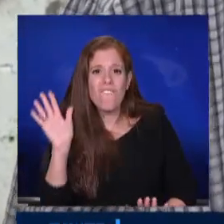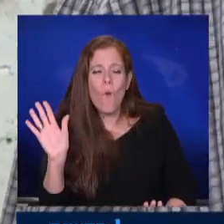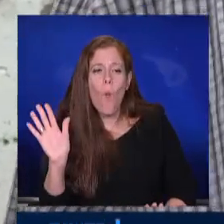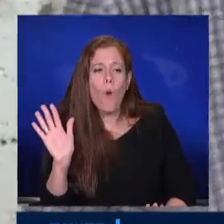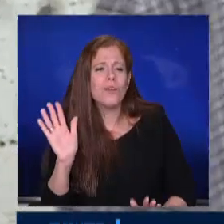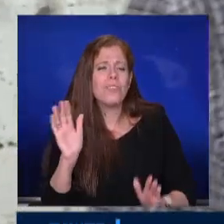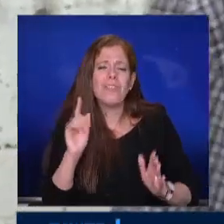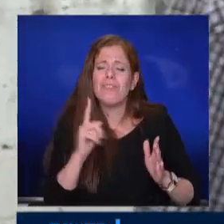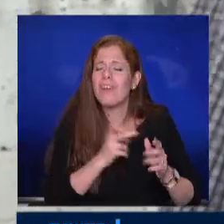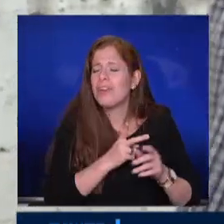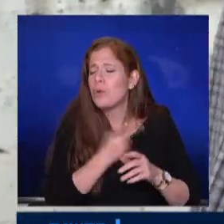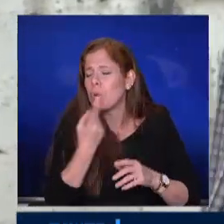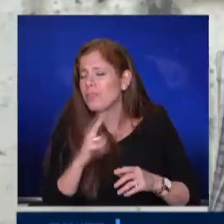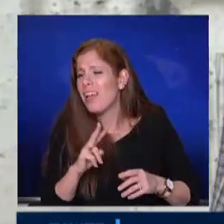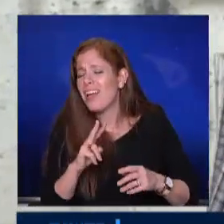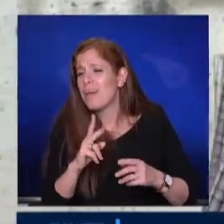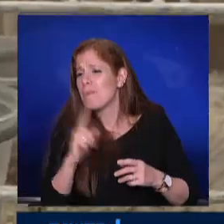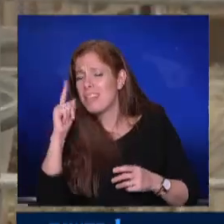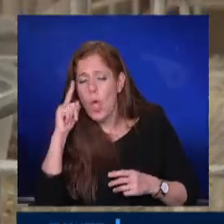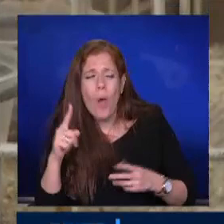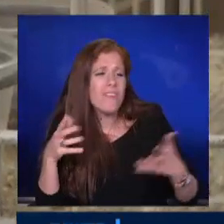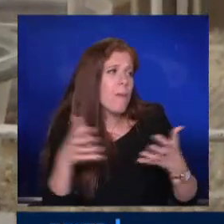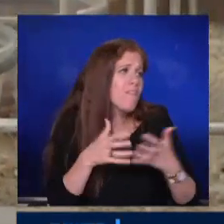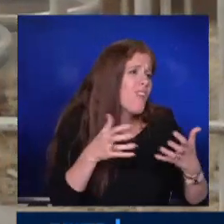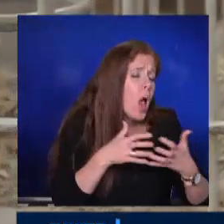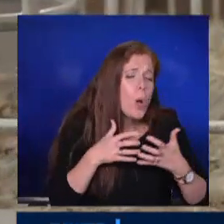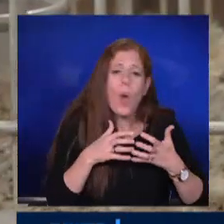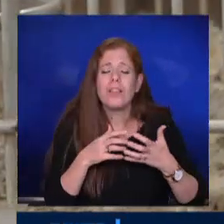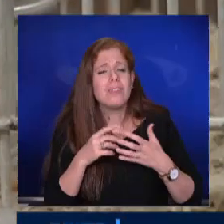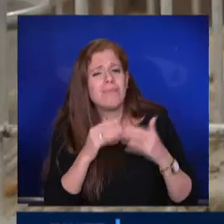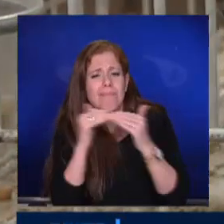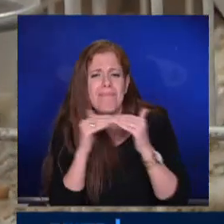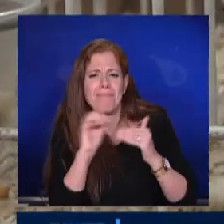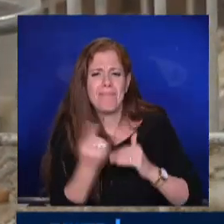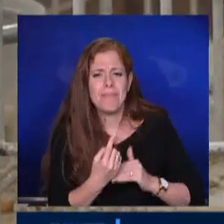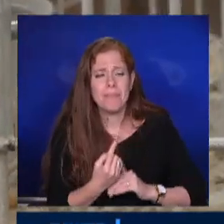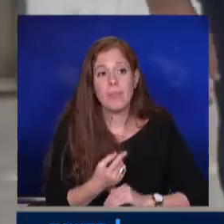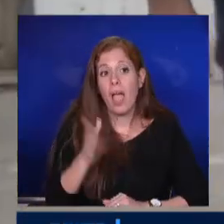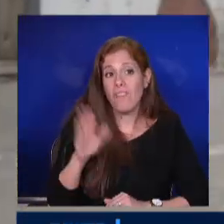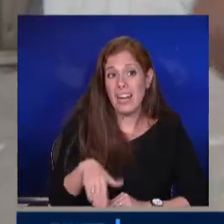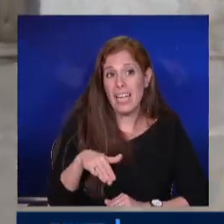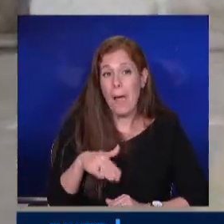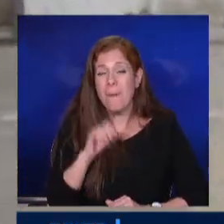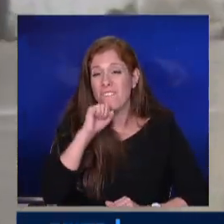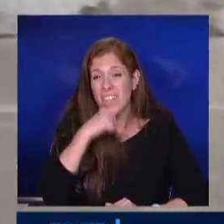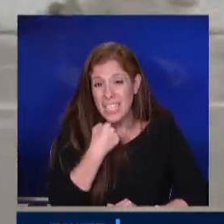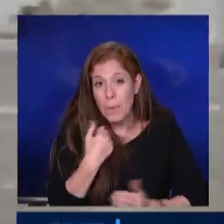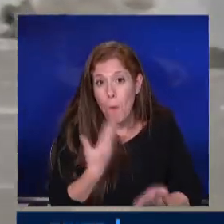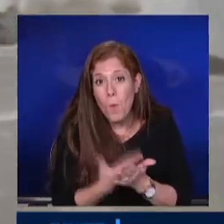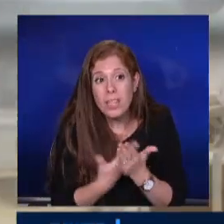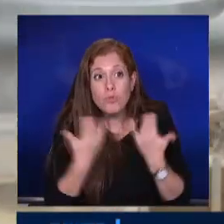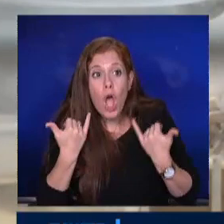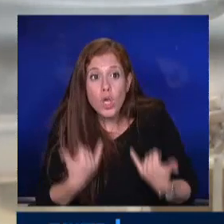דעות. וחוצה מפלגות. אבל גם הוותיקים במועדון מטפחי היונים מודים שהיום